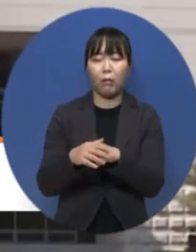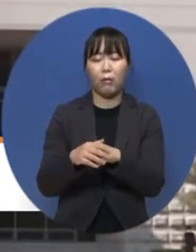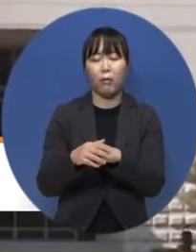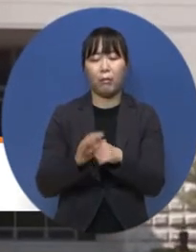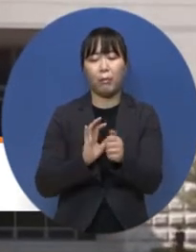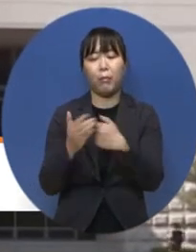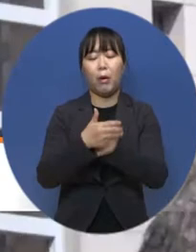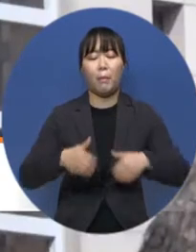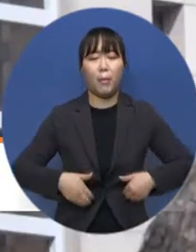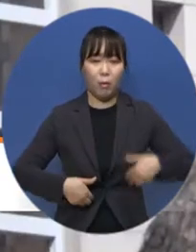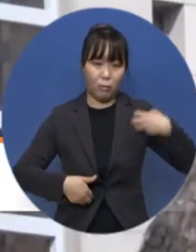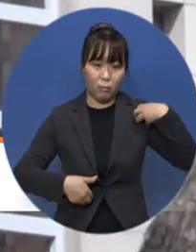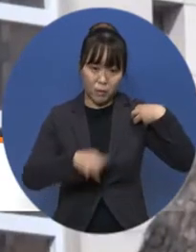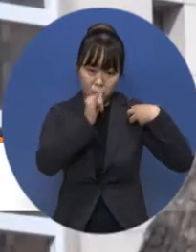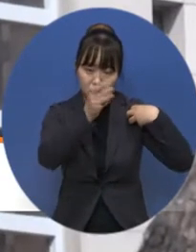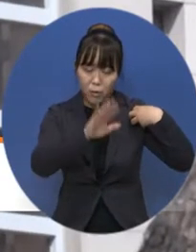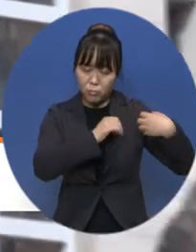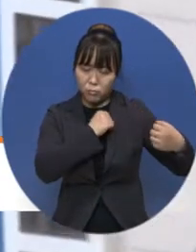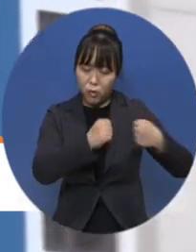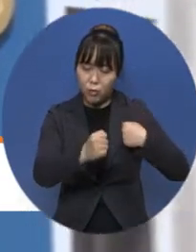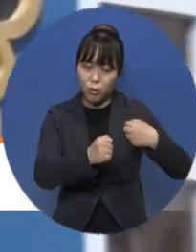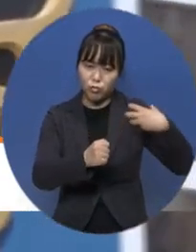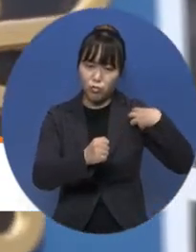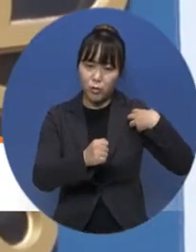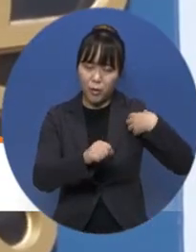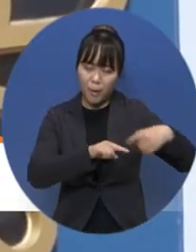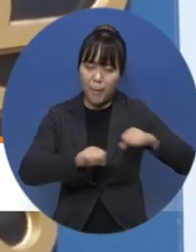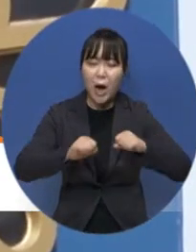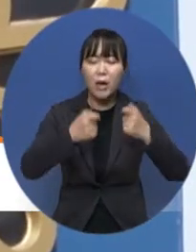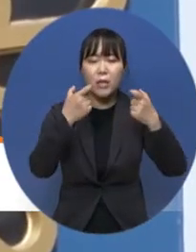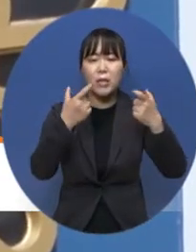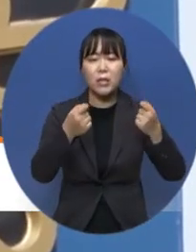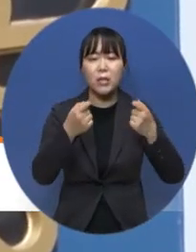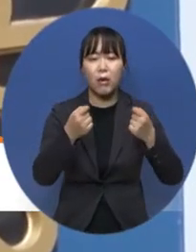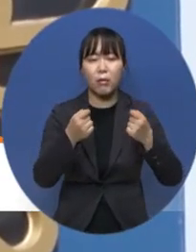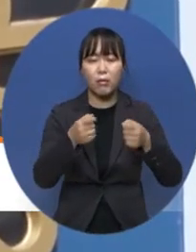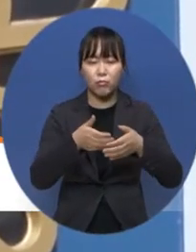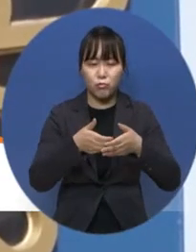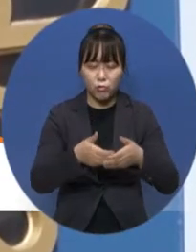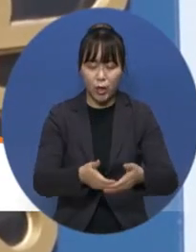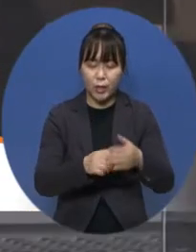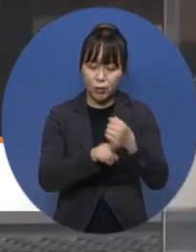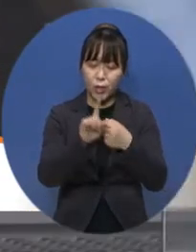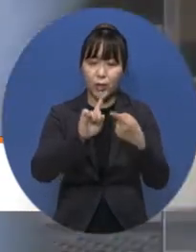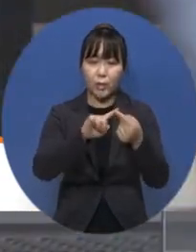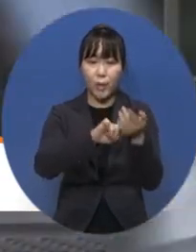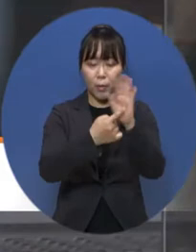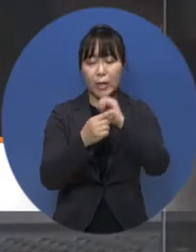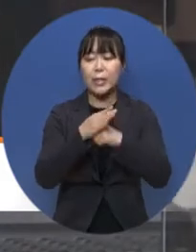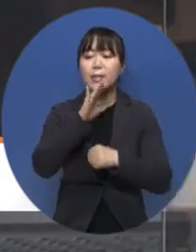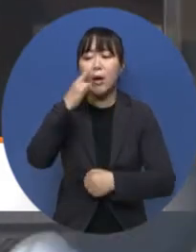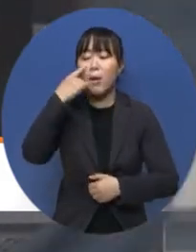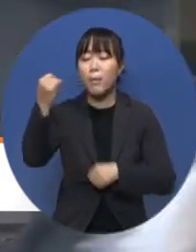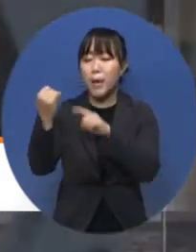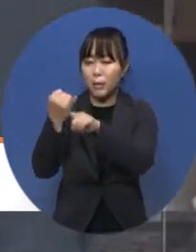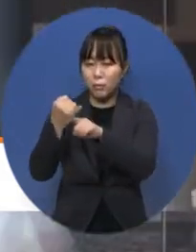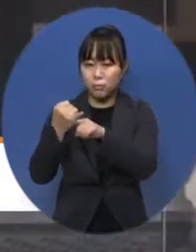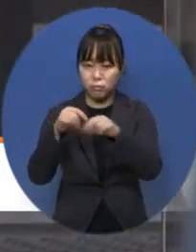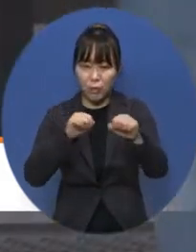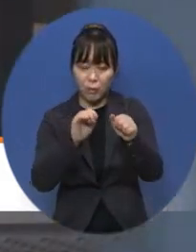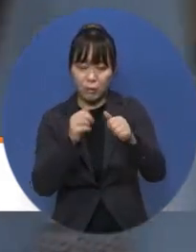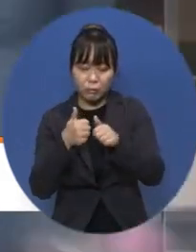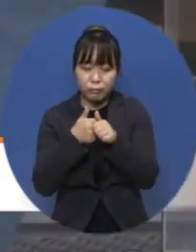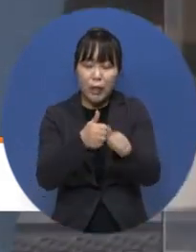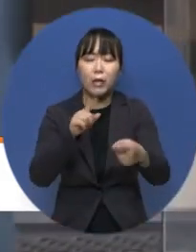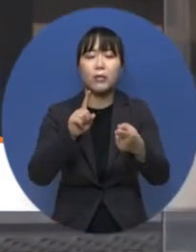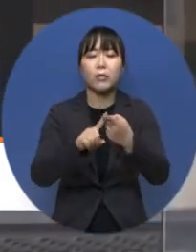있는데도 이번 범행에서 주도적 역할을 했다며 양형 이유를 밝히고 친모 B씨에 대해선 수동적으로 따른